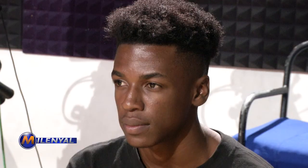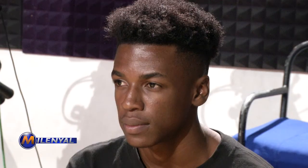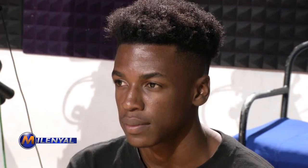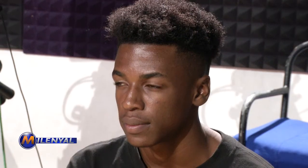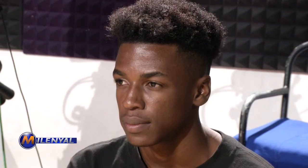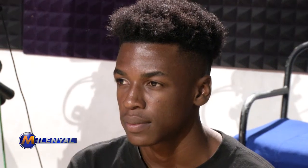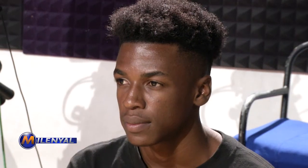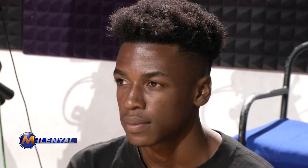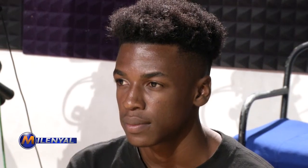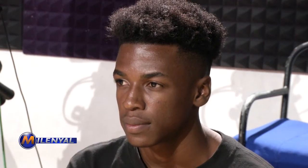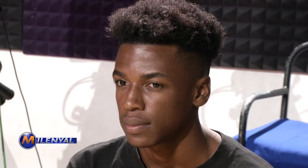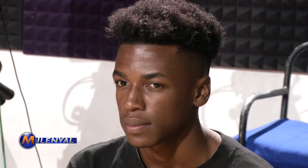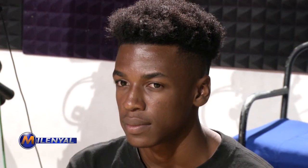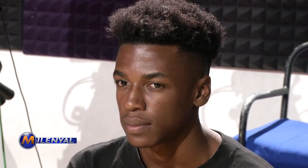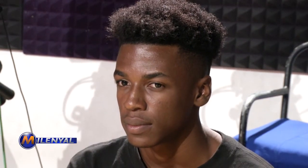miss,